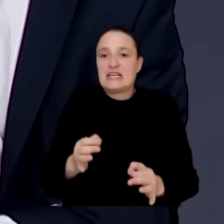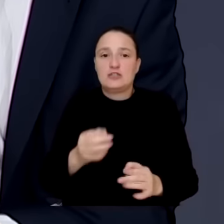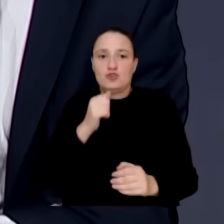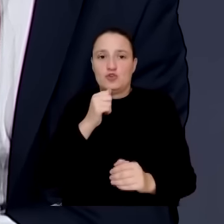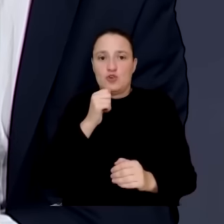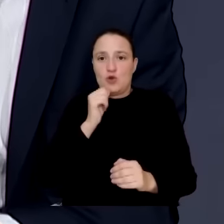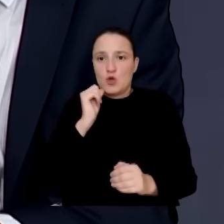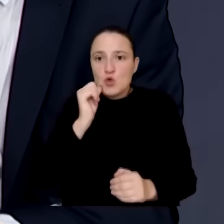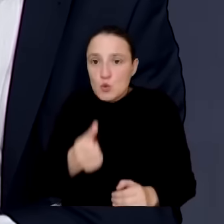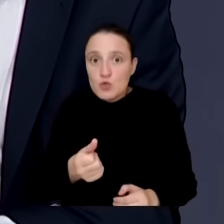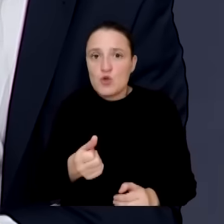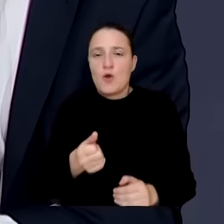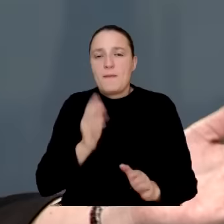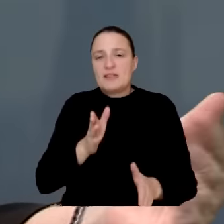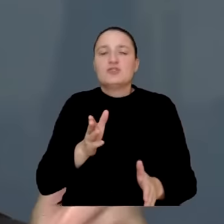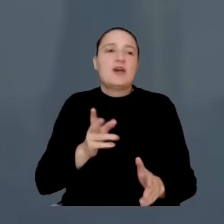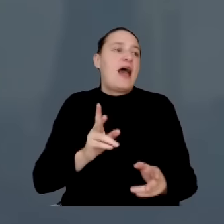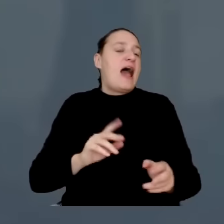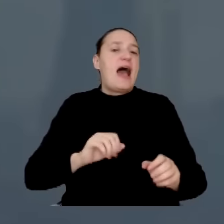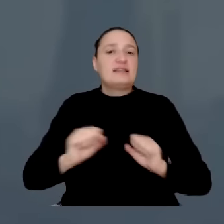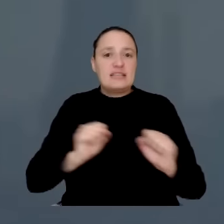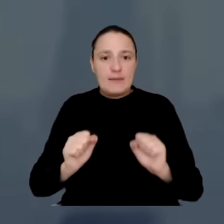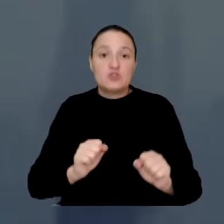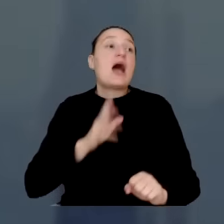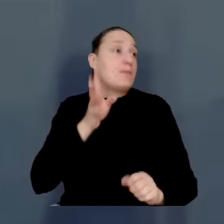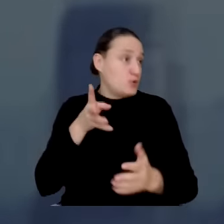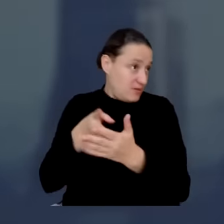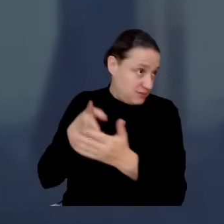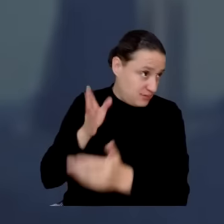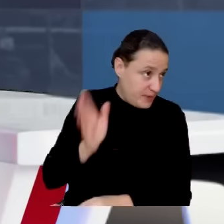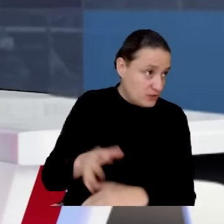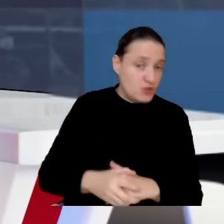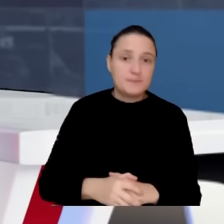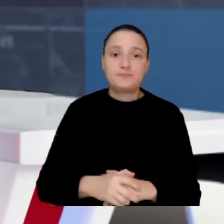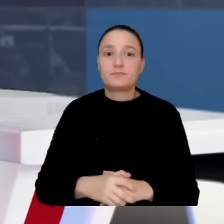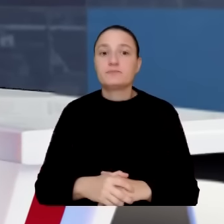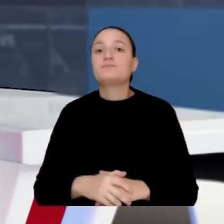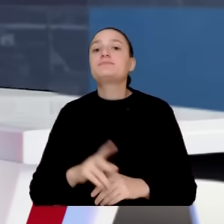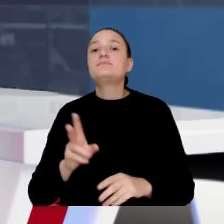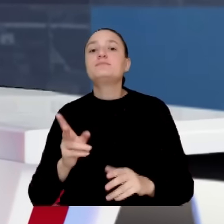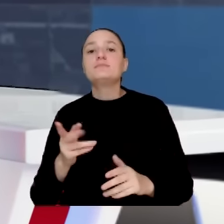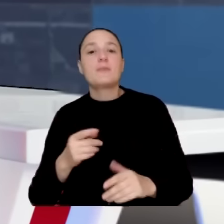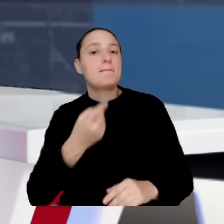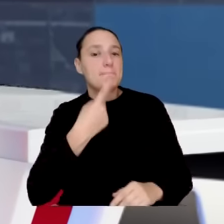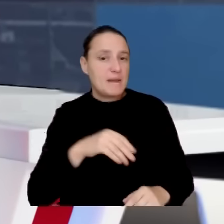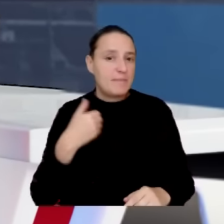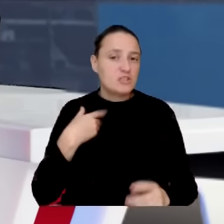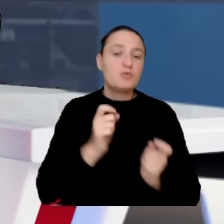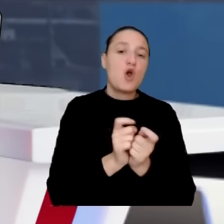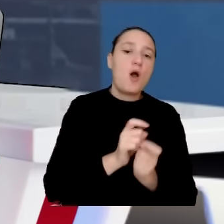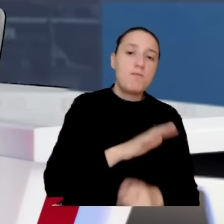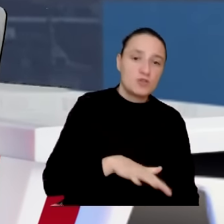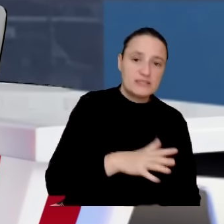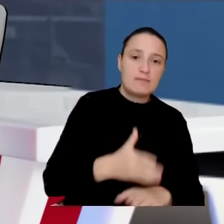polityka jest dynamiczna Aczkolwiek później będą was recenzować p redaktor byliśmy w opozycji Przy